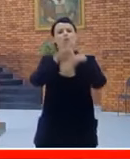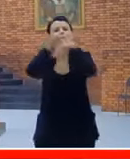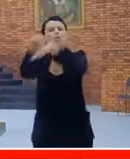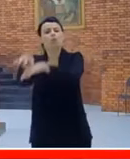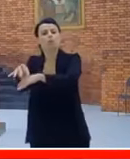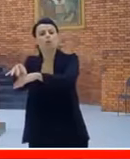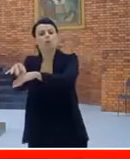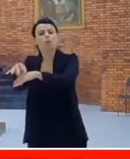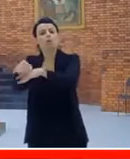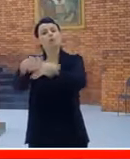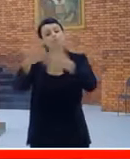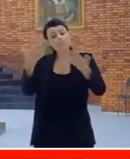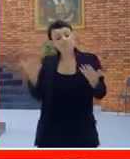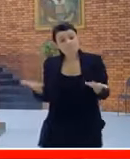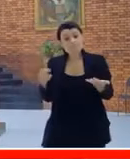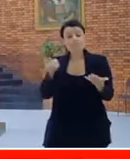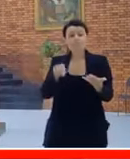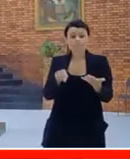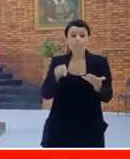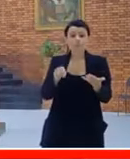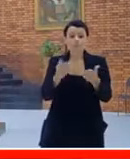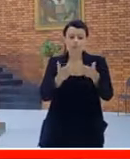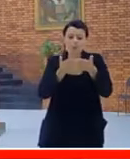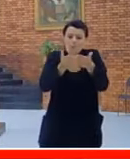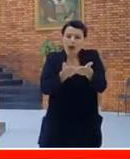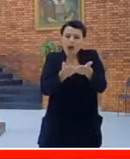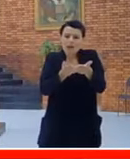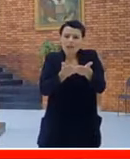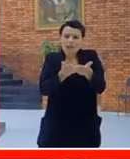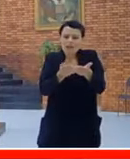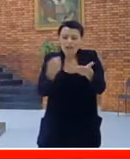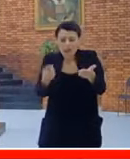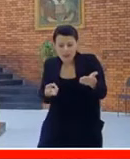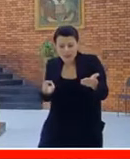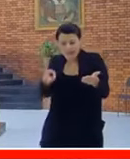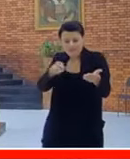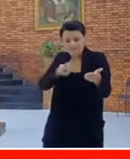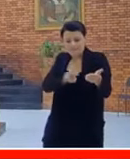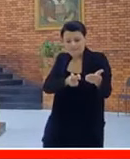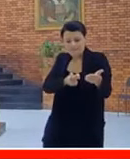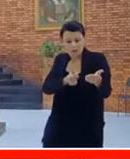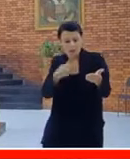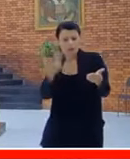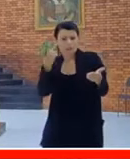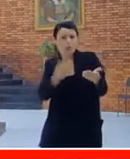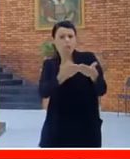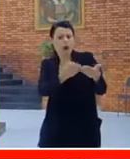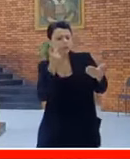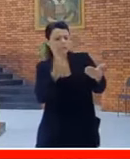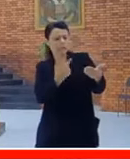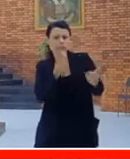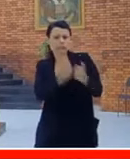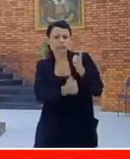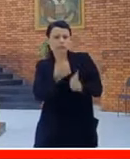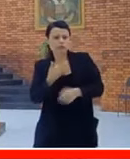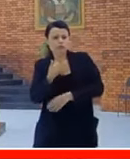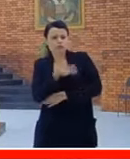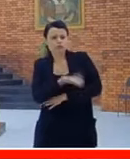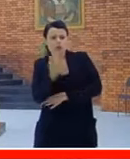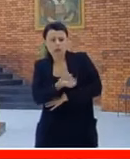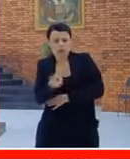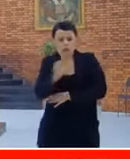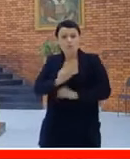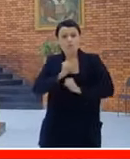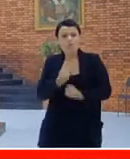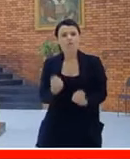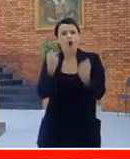Ecco, la forza di salire su una barca, che può sembrare un po' scassata, è il fatto che si vuole